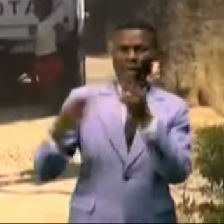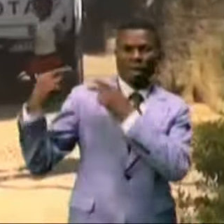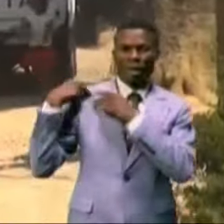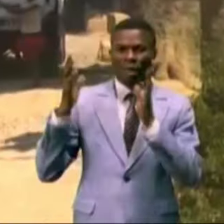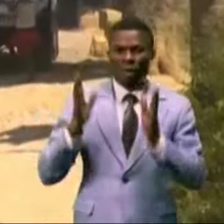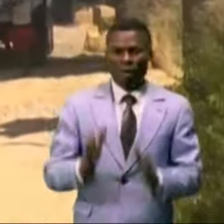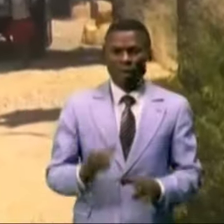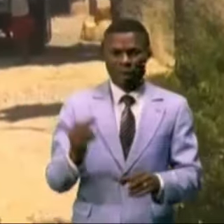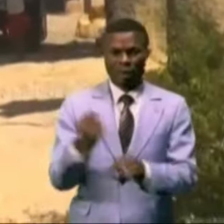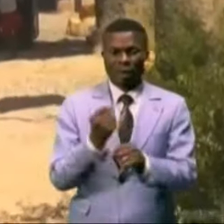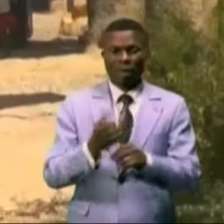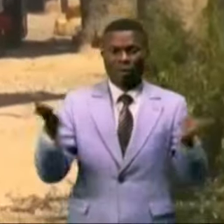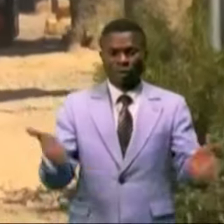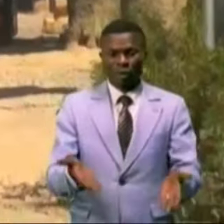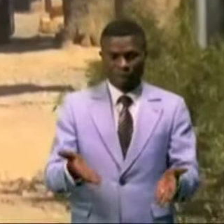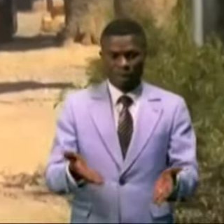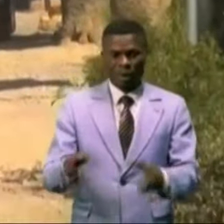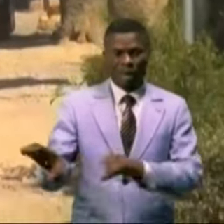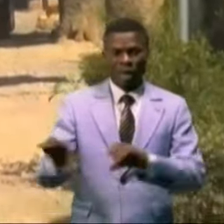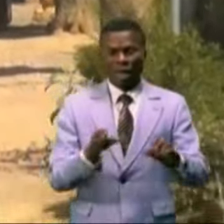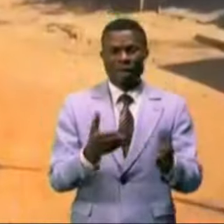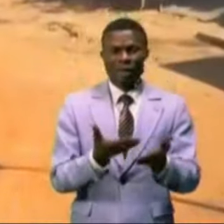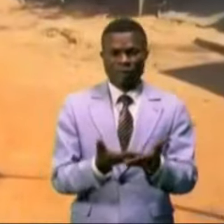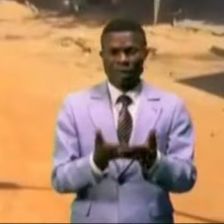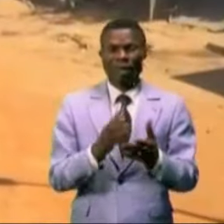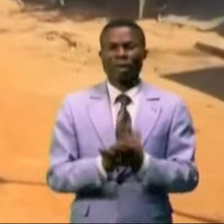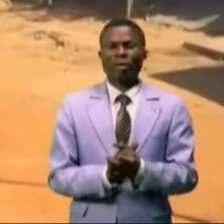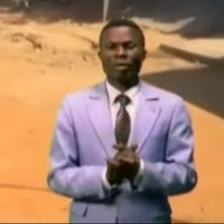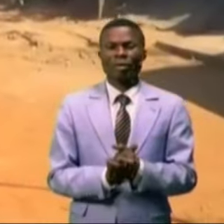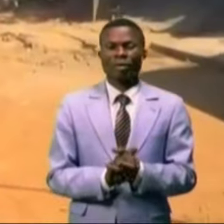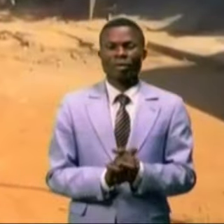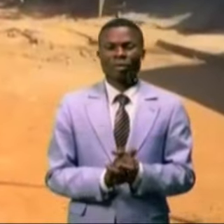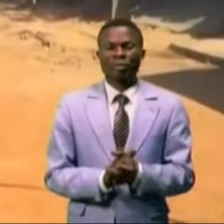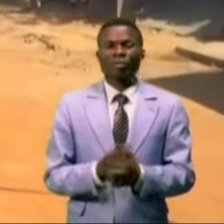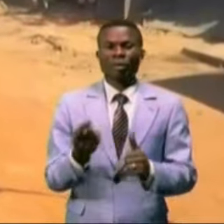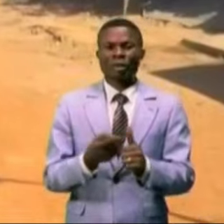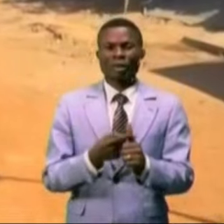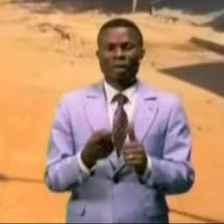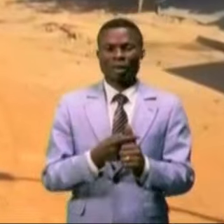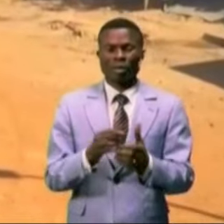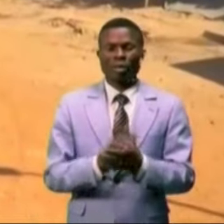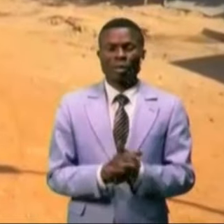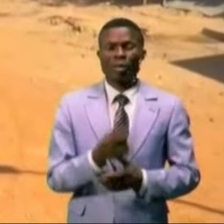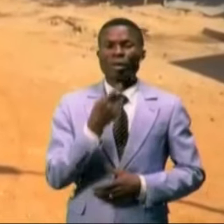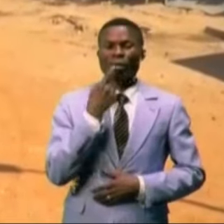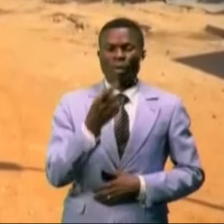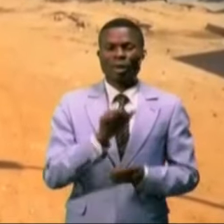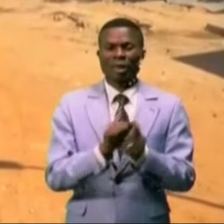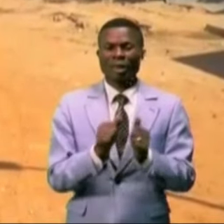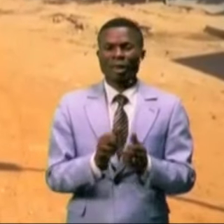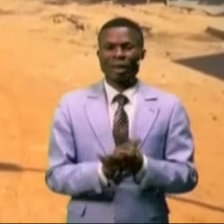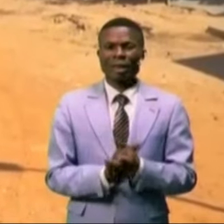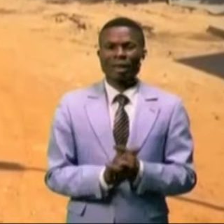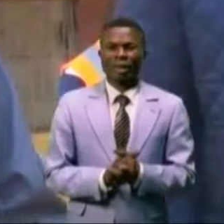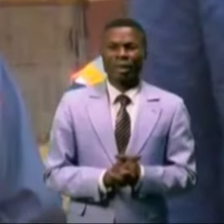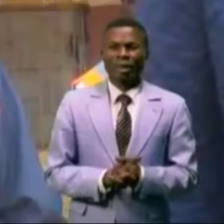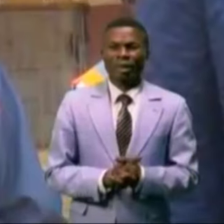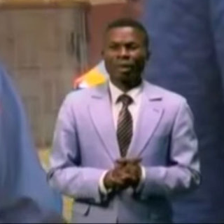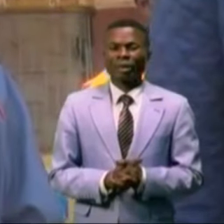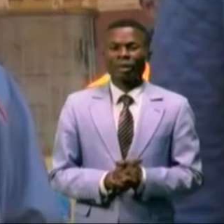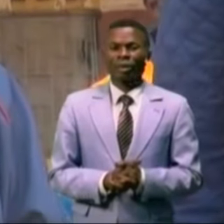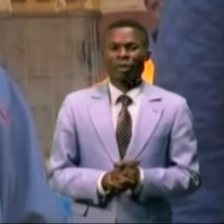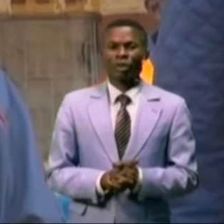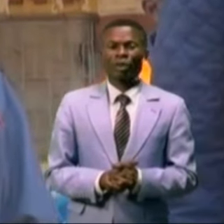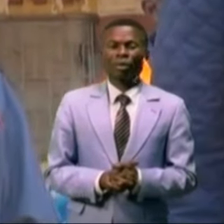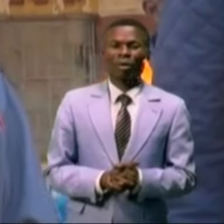des services présents à cette cérémonie. Nous sommes en train de saluer ici les efforts fournis par les bourgmestres à Panda,